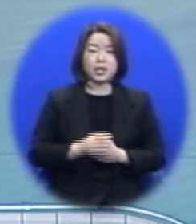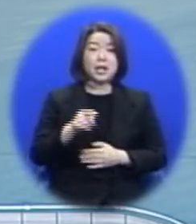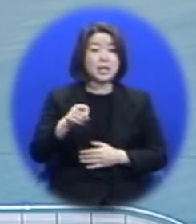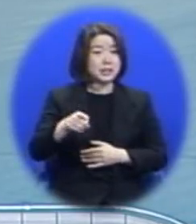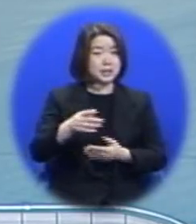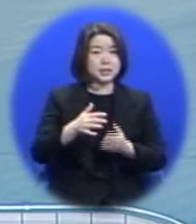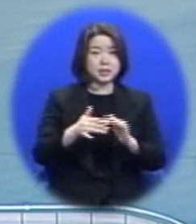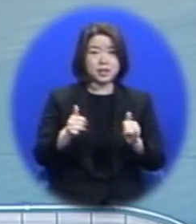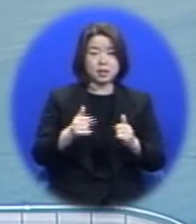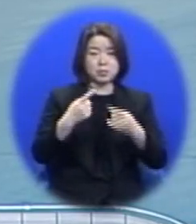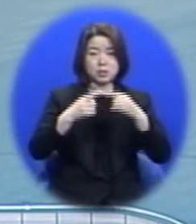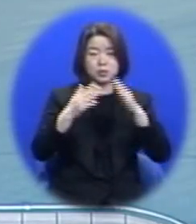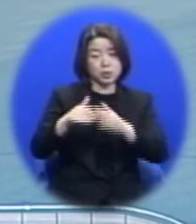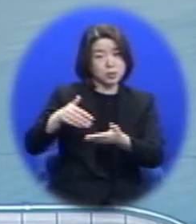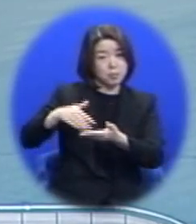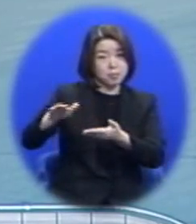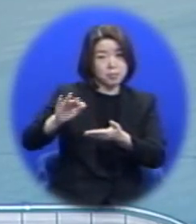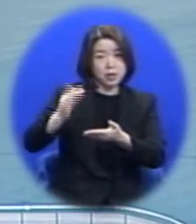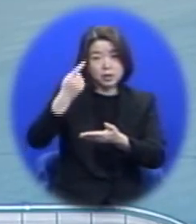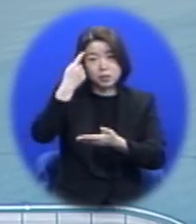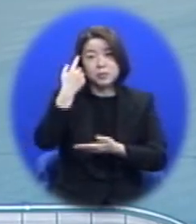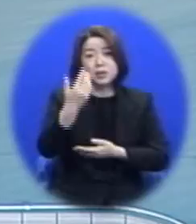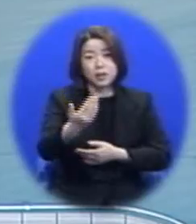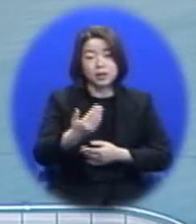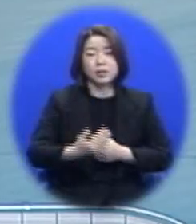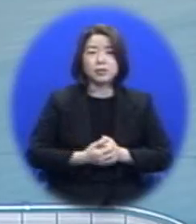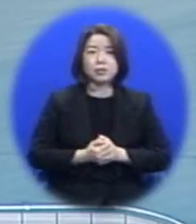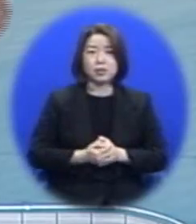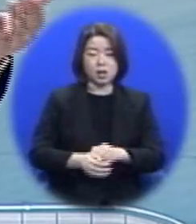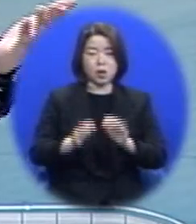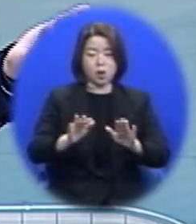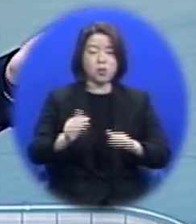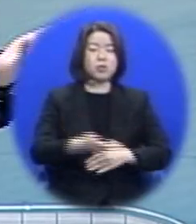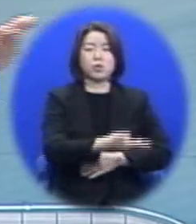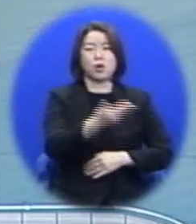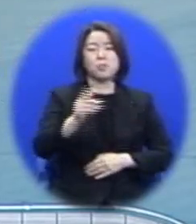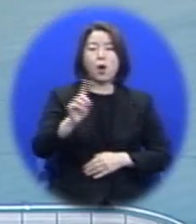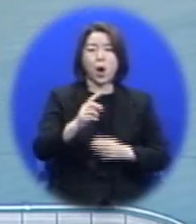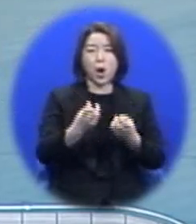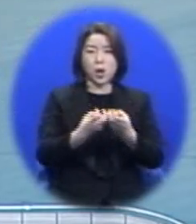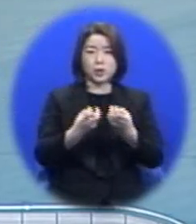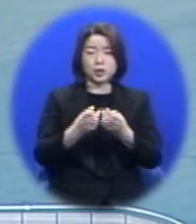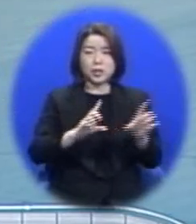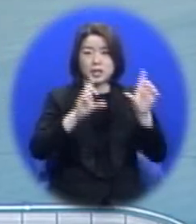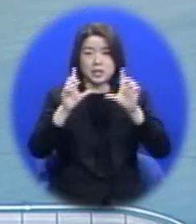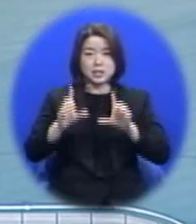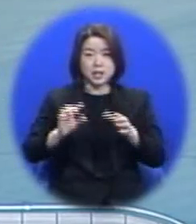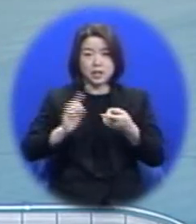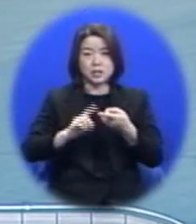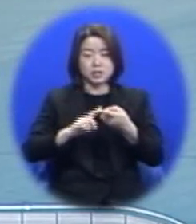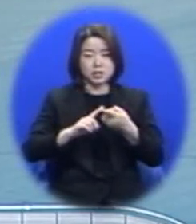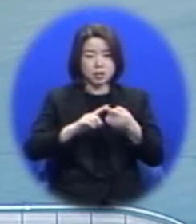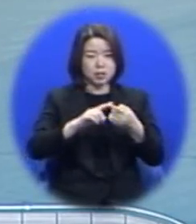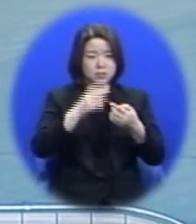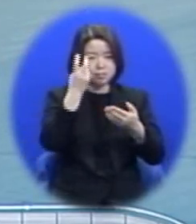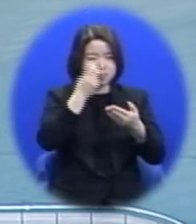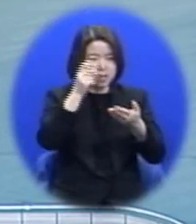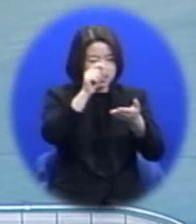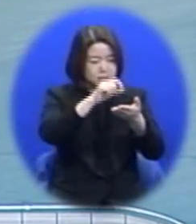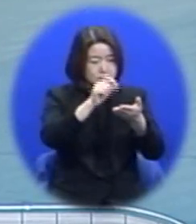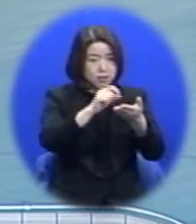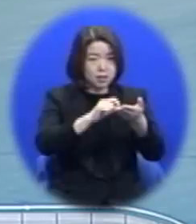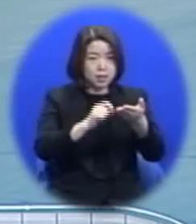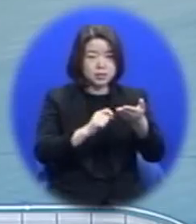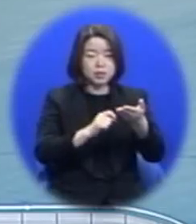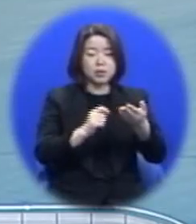그분들을 교회에서 내쫓아야 하는 겁니까? 오늘 여러분들이 어떻게 살았는지를 다 조사해서 여러분들